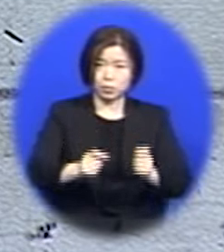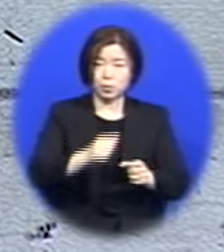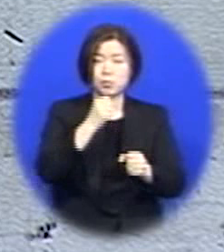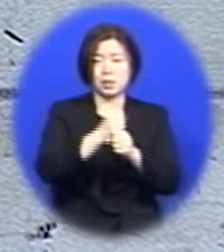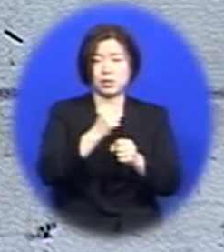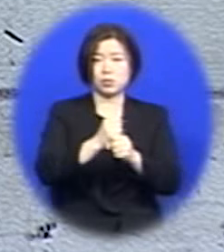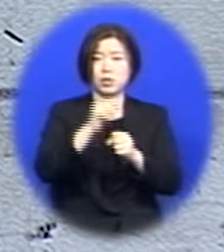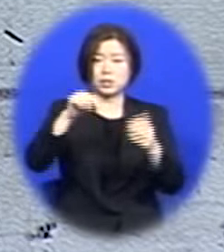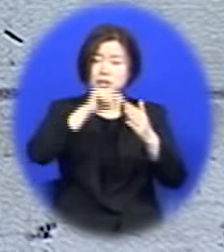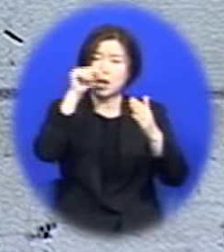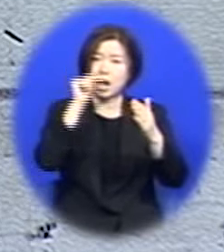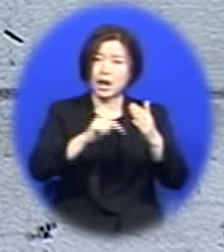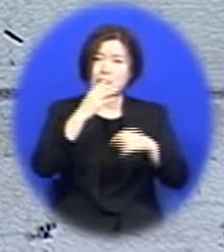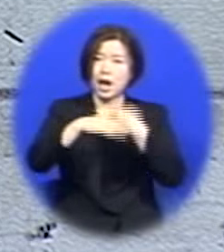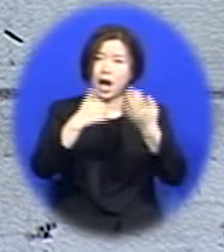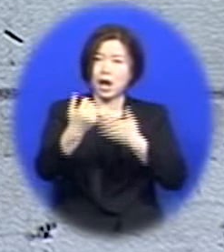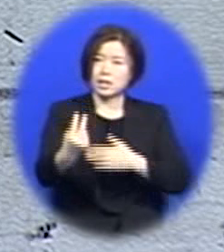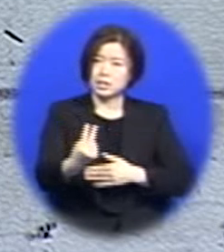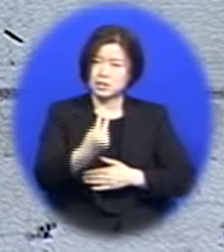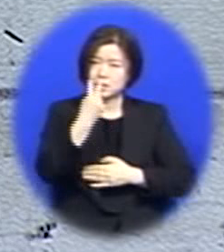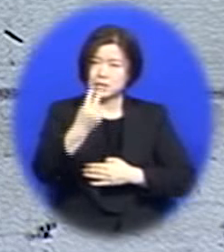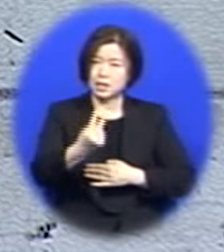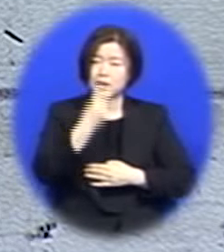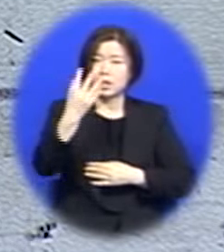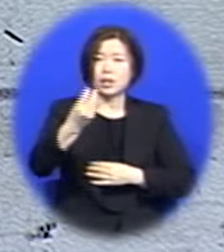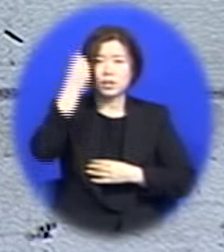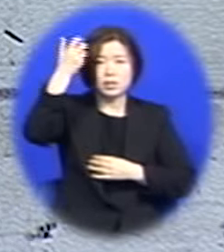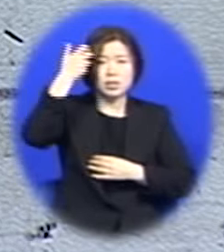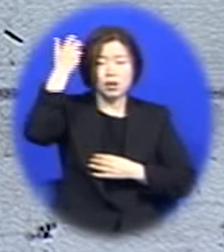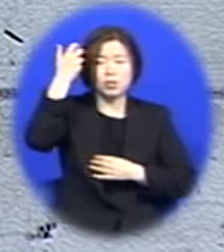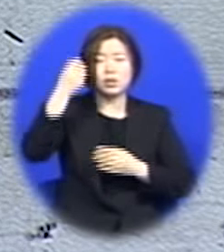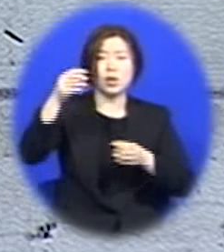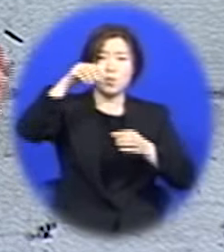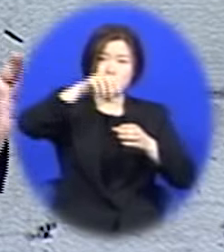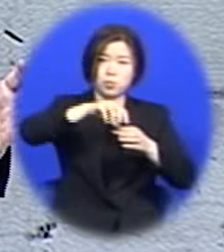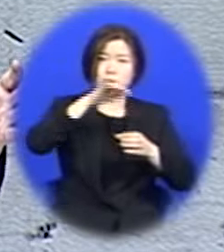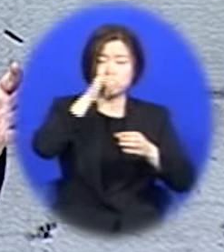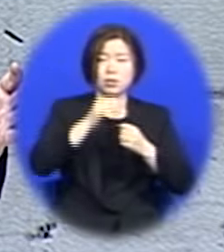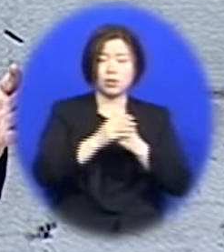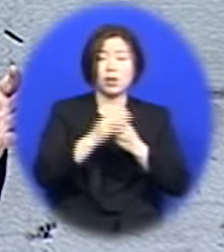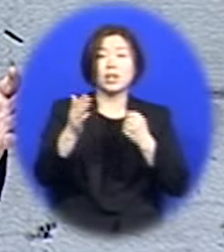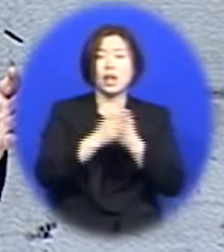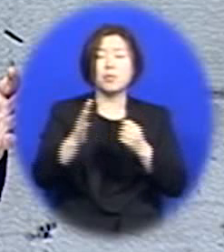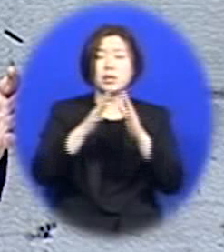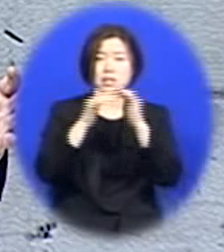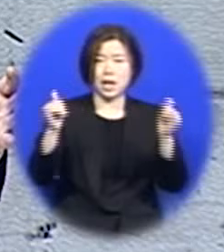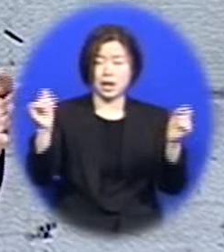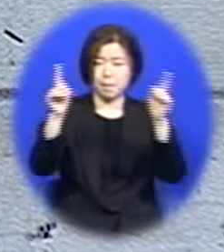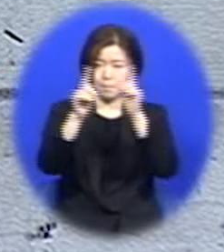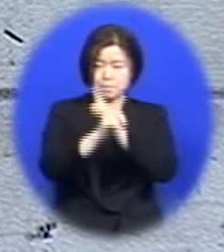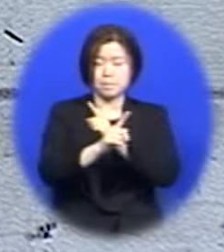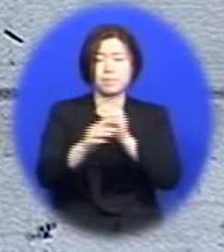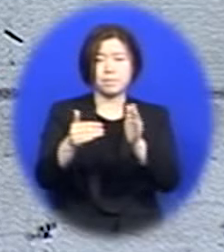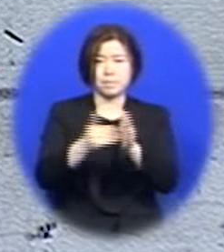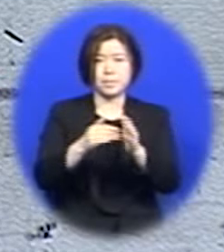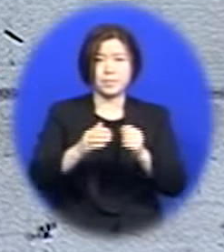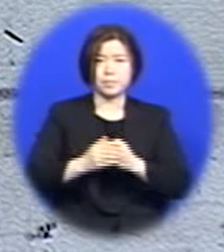안에 하나님의 생명을 넣어주셨습니다. 그래서 사람이 된 겁니다.